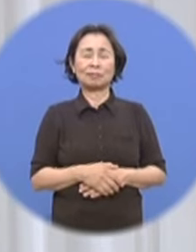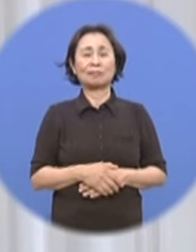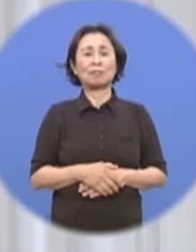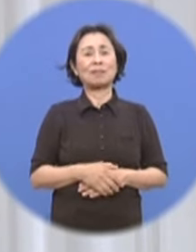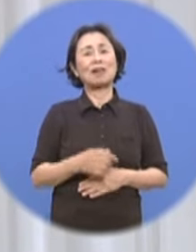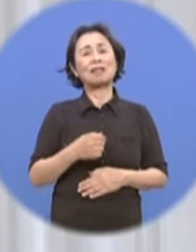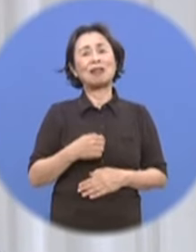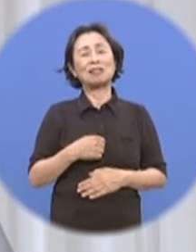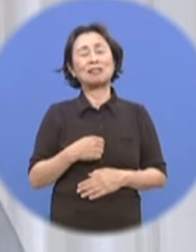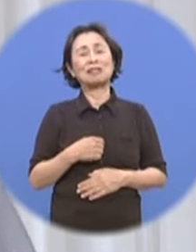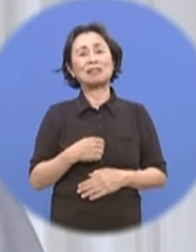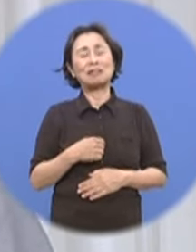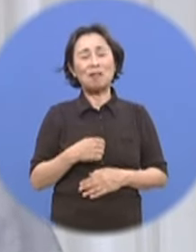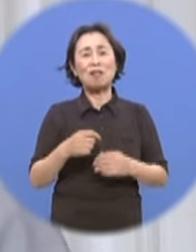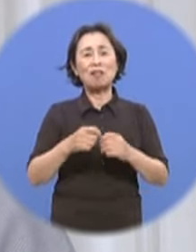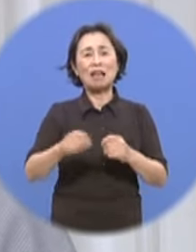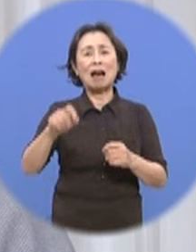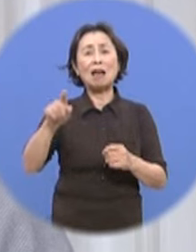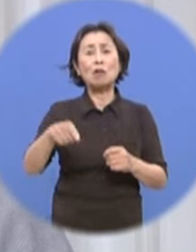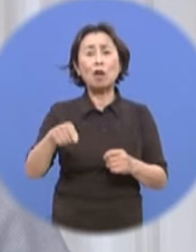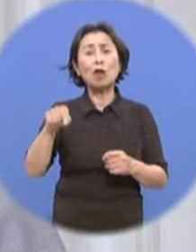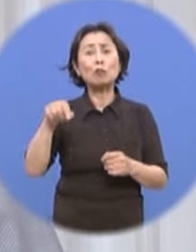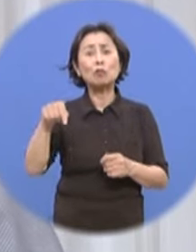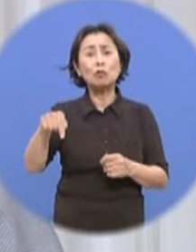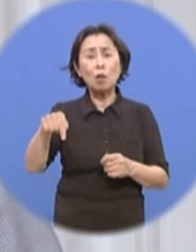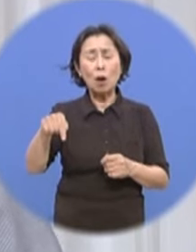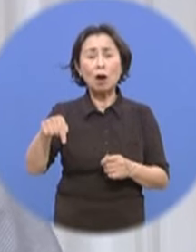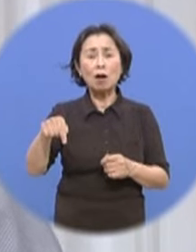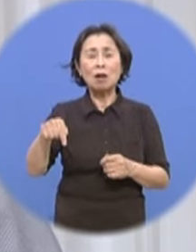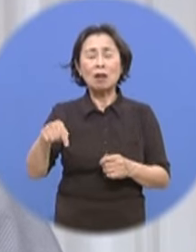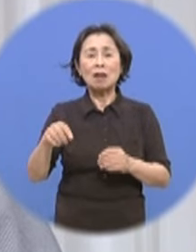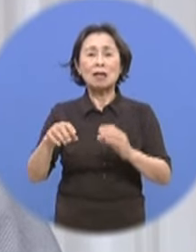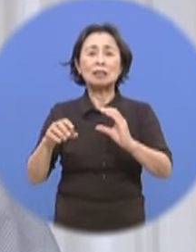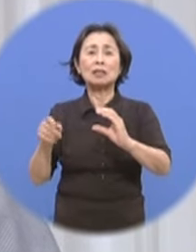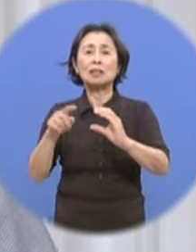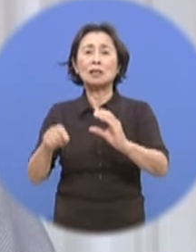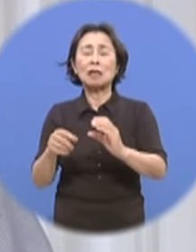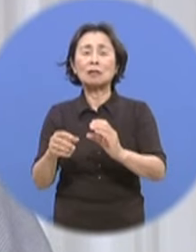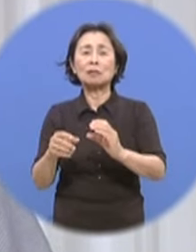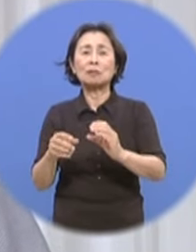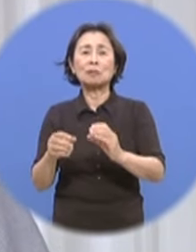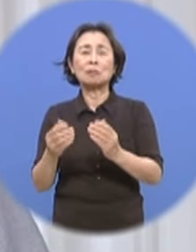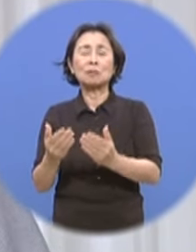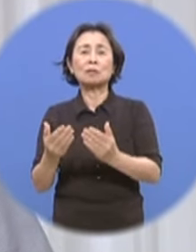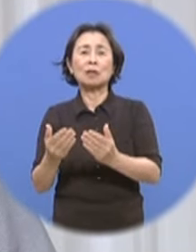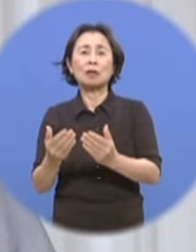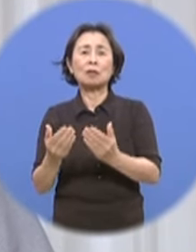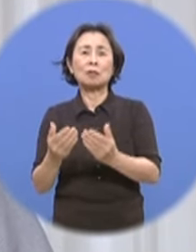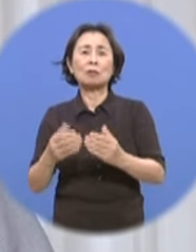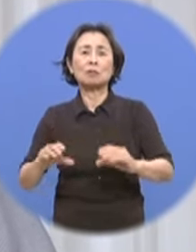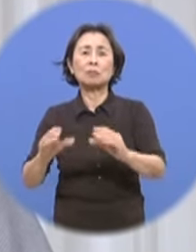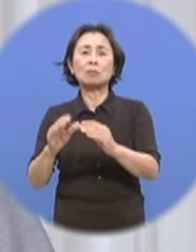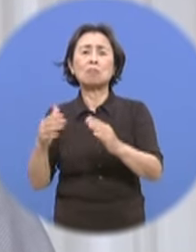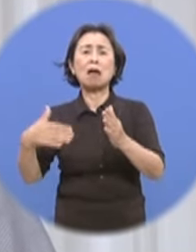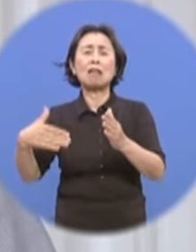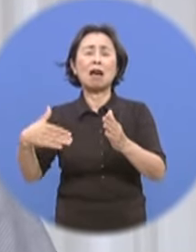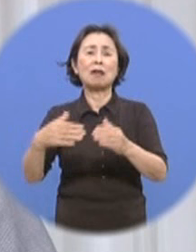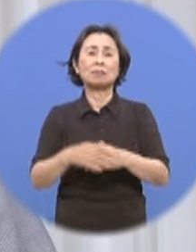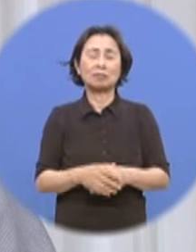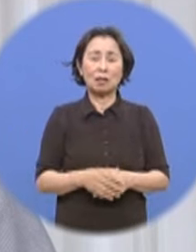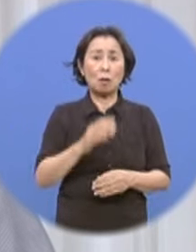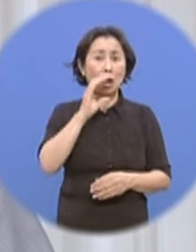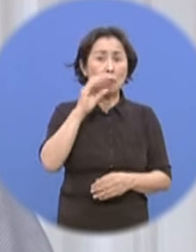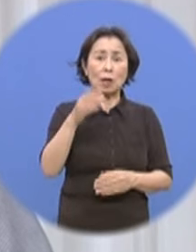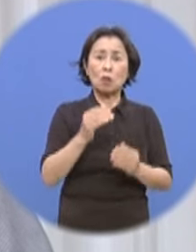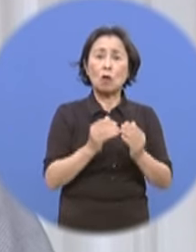たの県はコミスクールまだまだなんですよえ和歌山県はすごい導入率は進んでるんですけどもやっぱりその学園協議